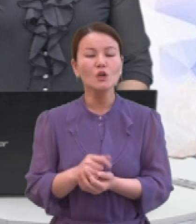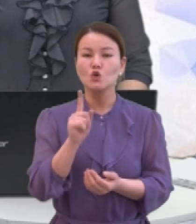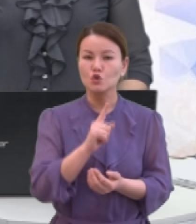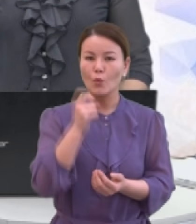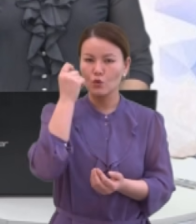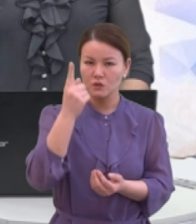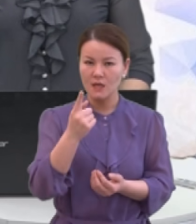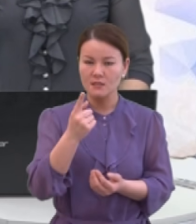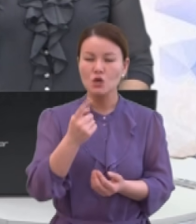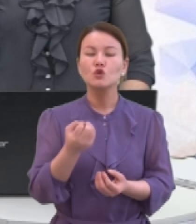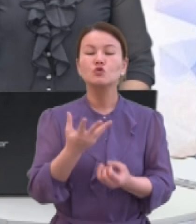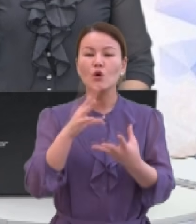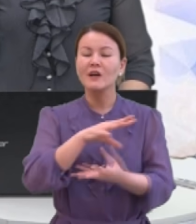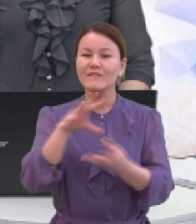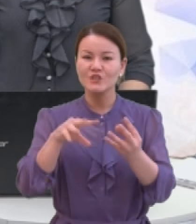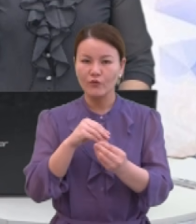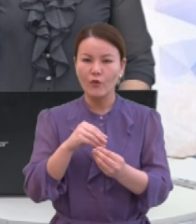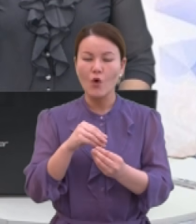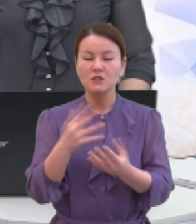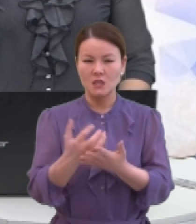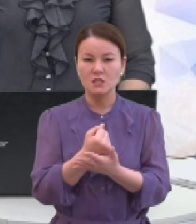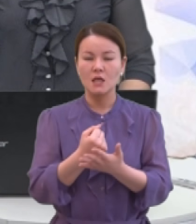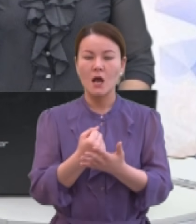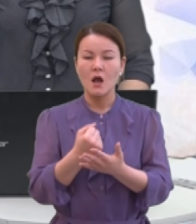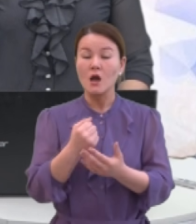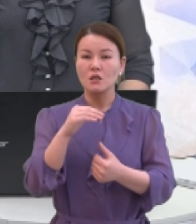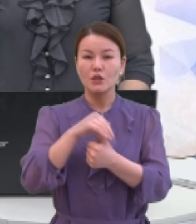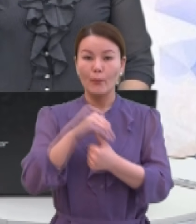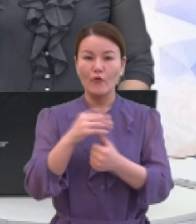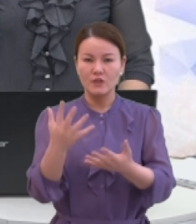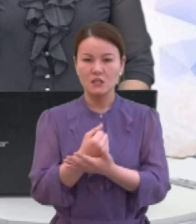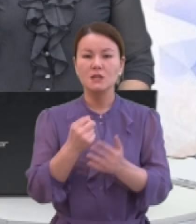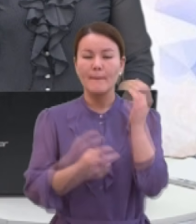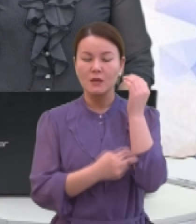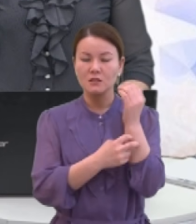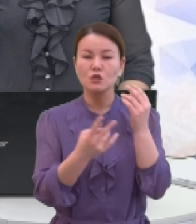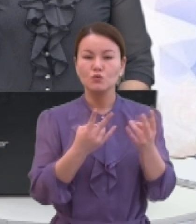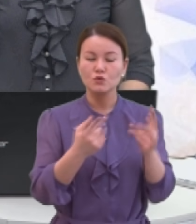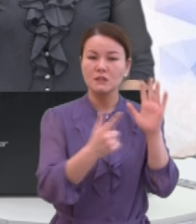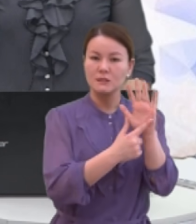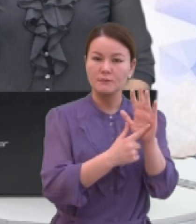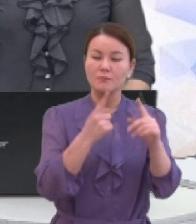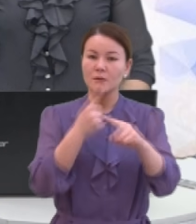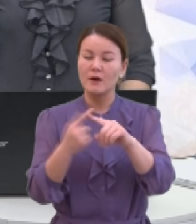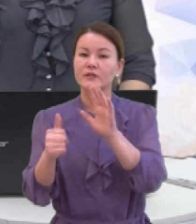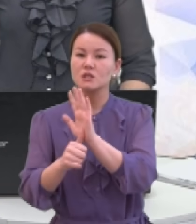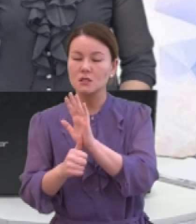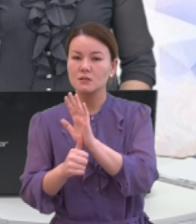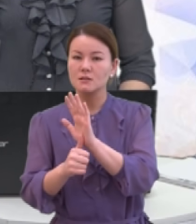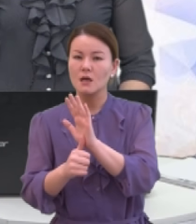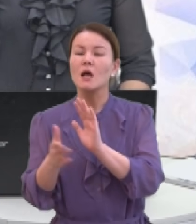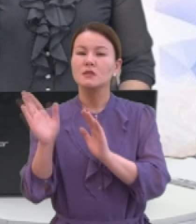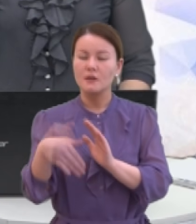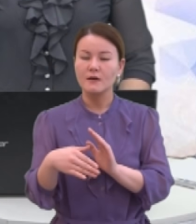узнать сколько всего грибов нашего белка нужно к семи прибавить 6 прибавим по